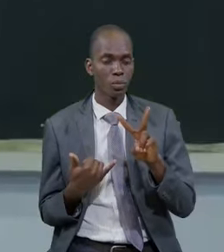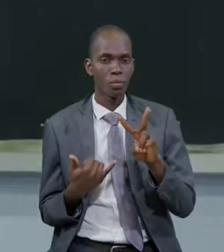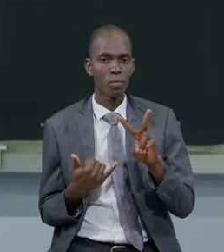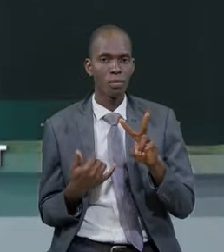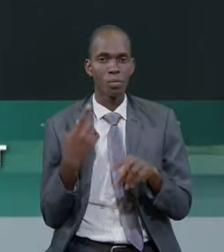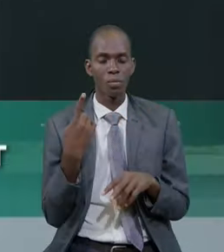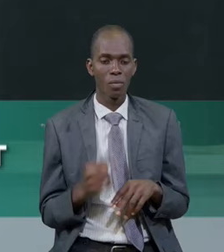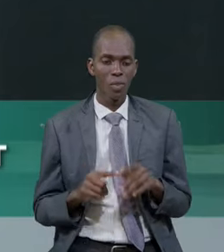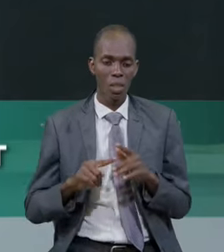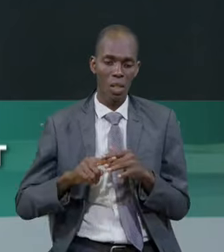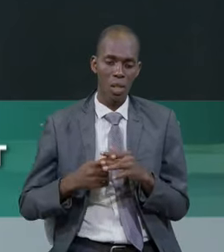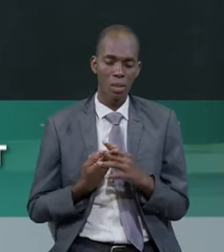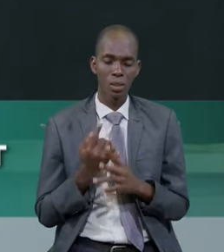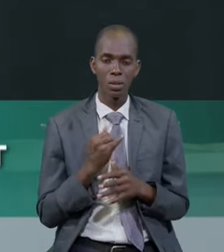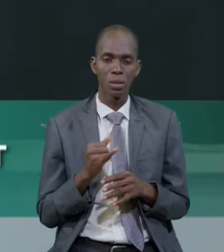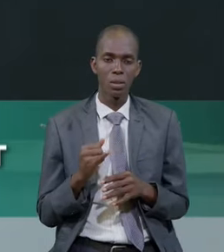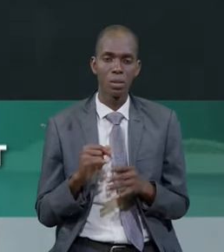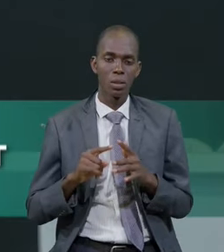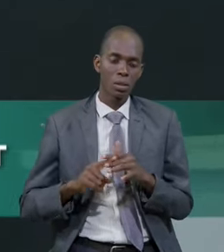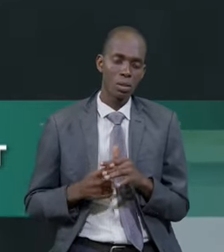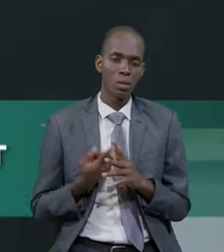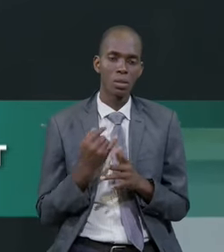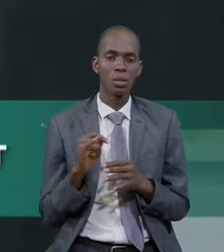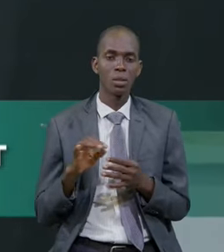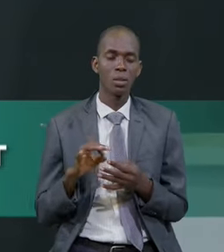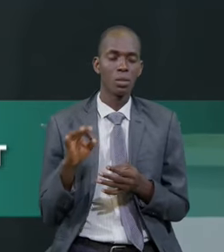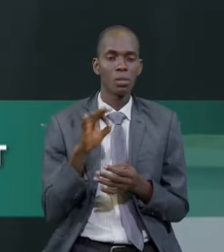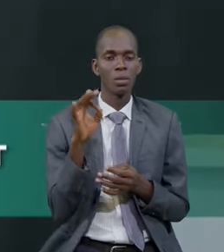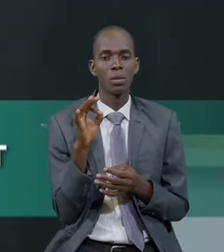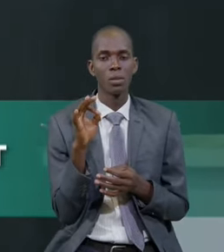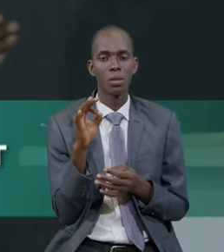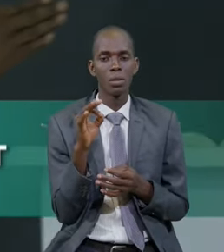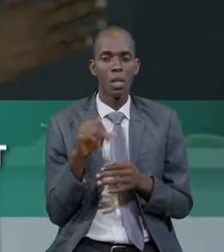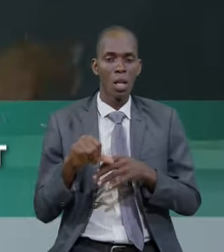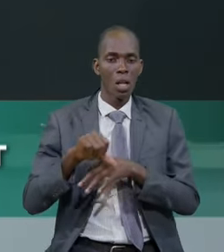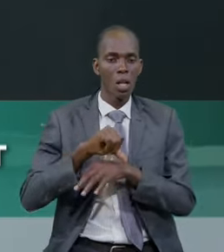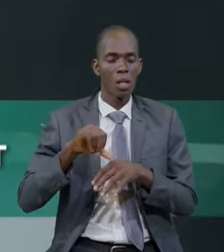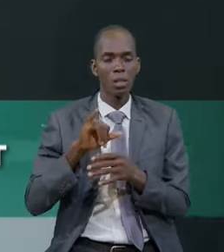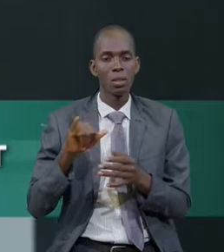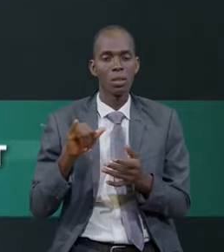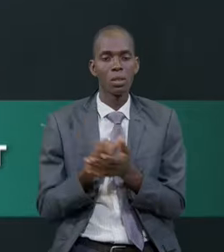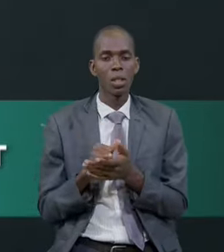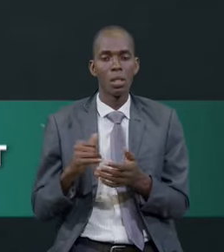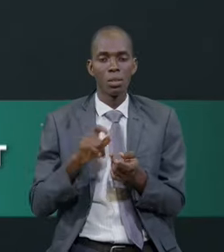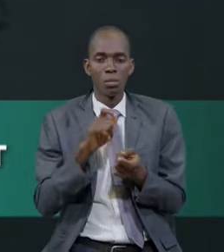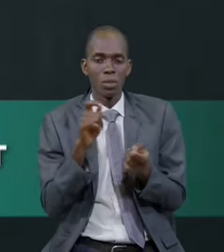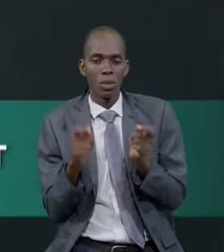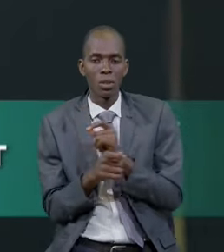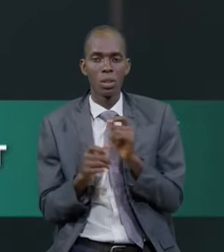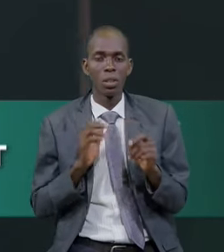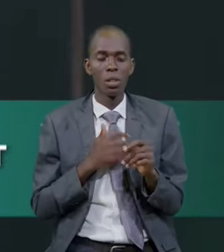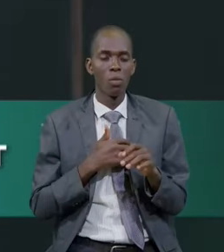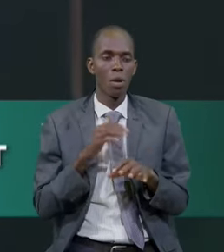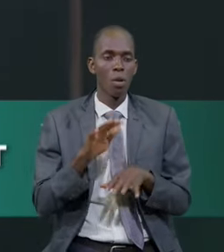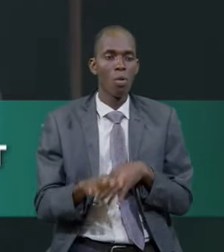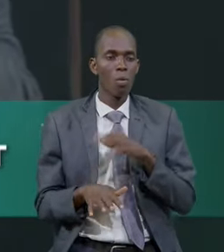l'onction de l'esprit activateur qui transfigure notre marche et notre œuvre.